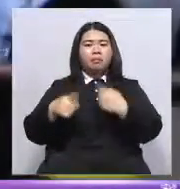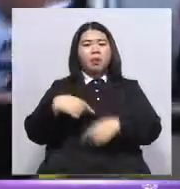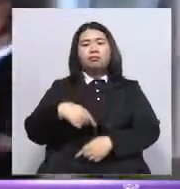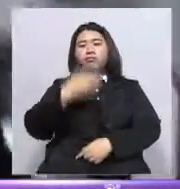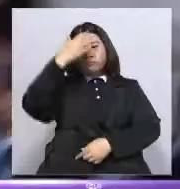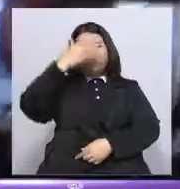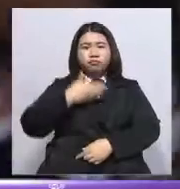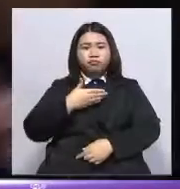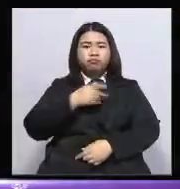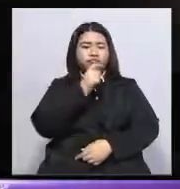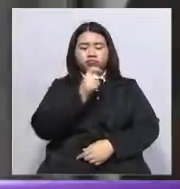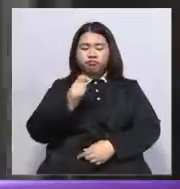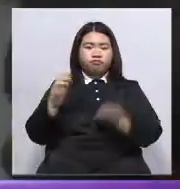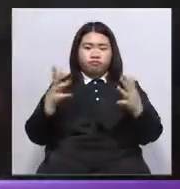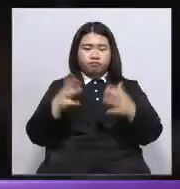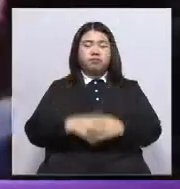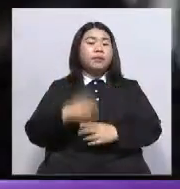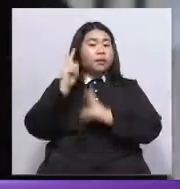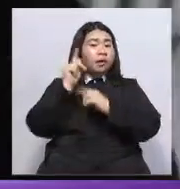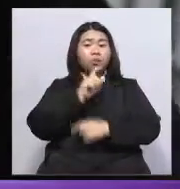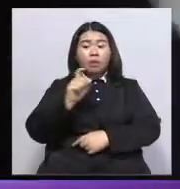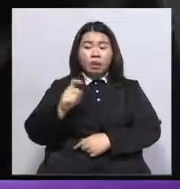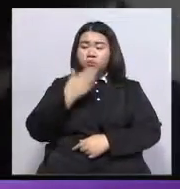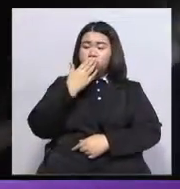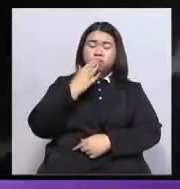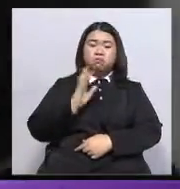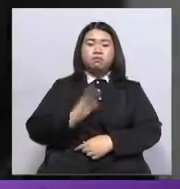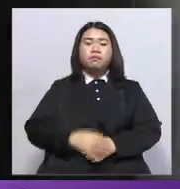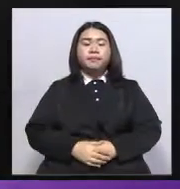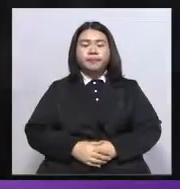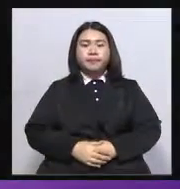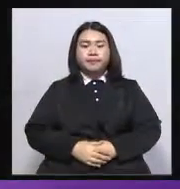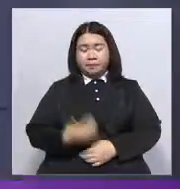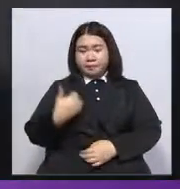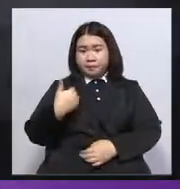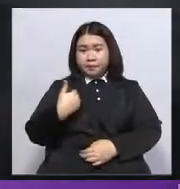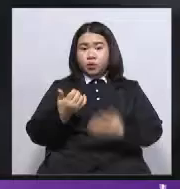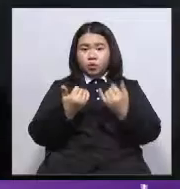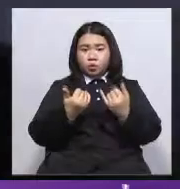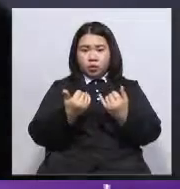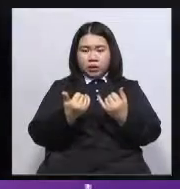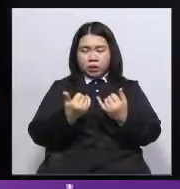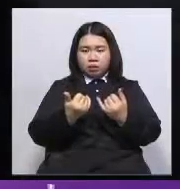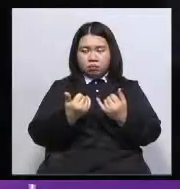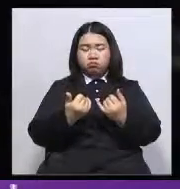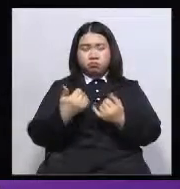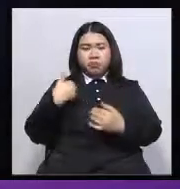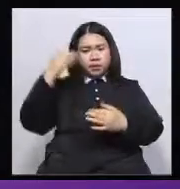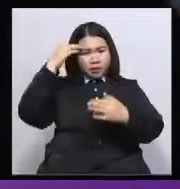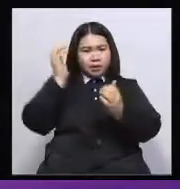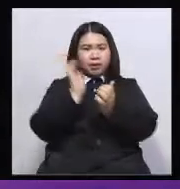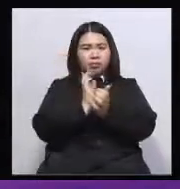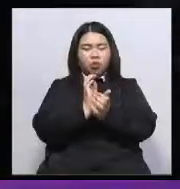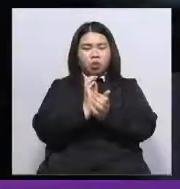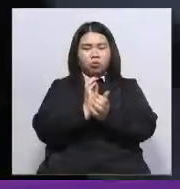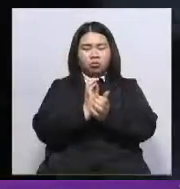าที่เรียบเฉยแล้วก็ไม่ได้ให้สัมภาษณ์กับสื่อมวลชนที่มารอทำข่าวค่ะซึ่งการสอบปากคำในวันนี้นะคะจะมีพลตำรวจเ